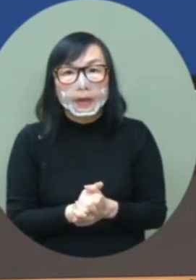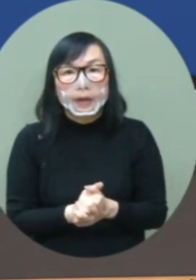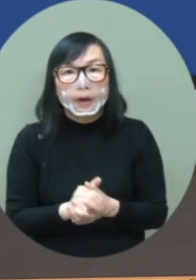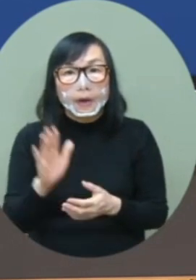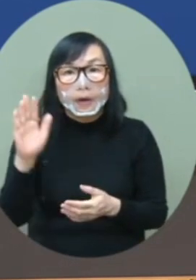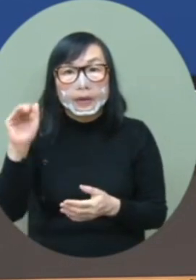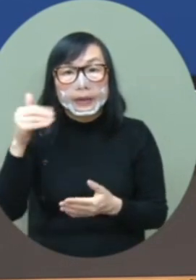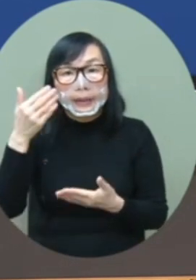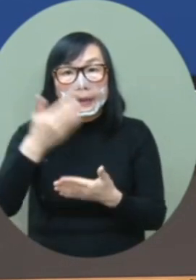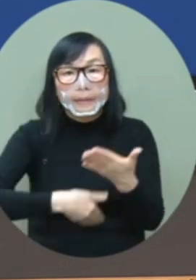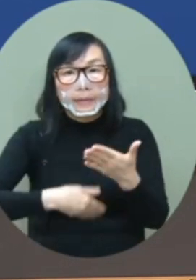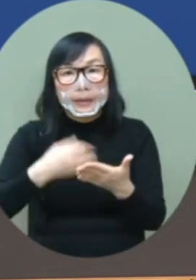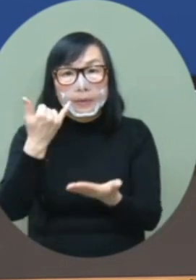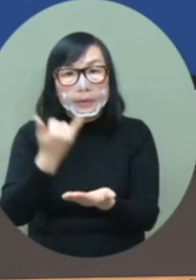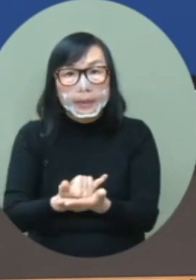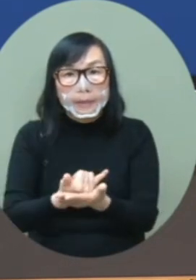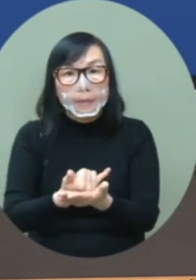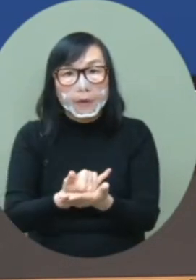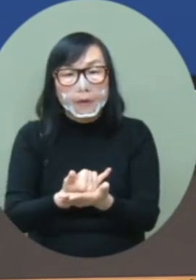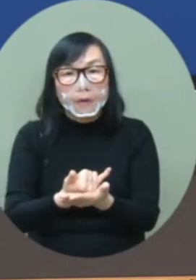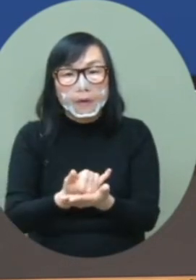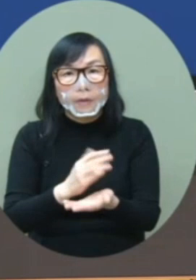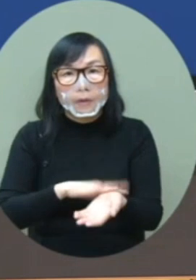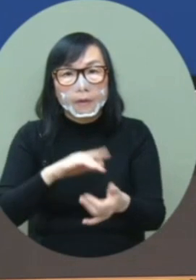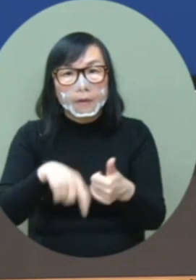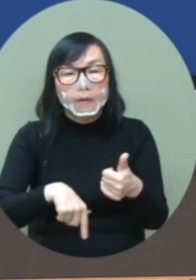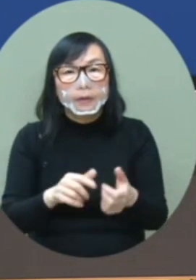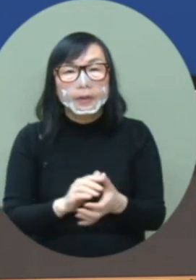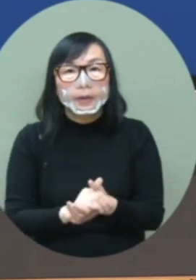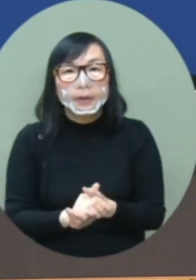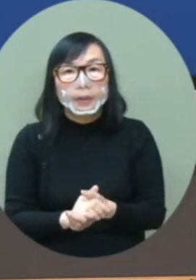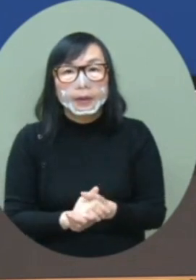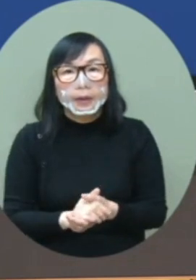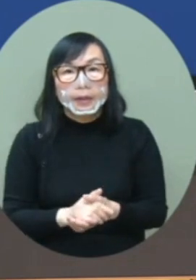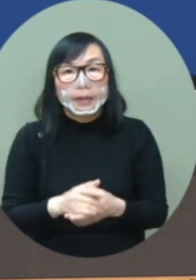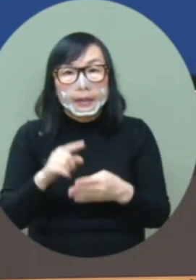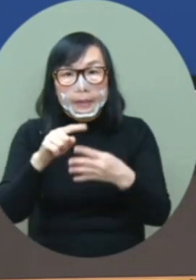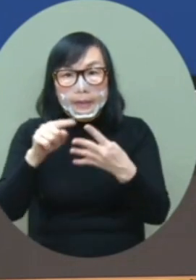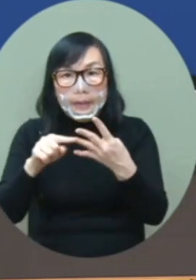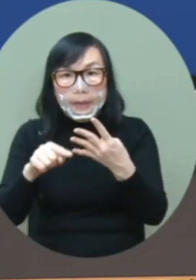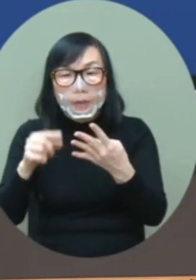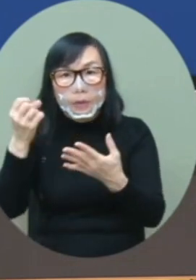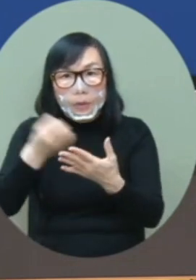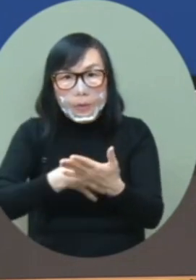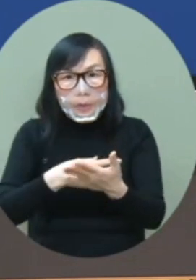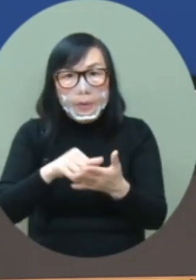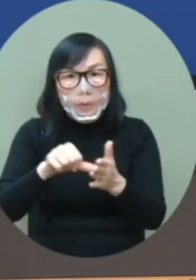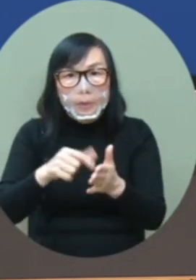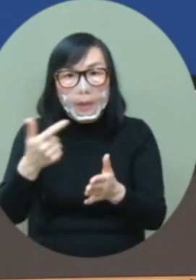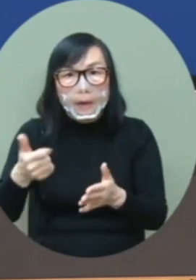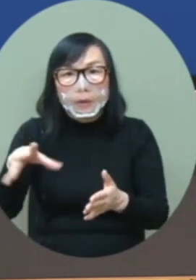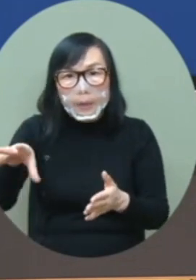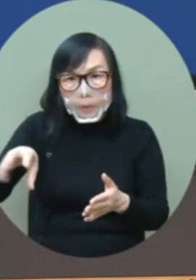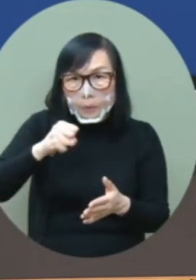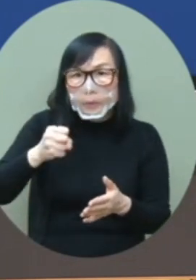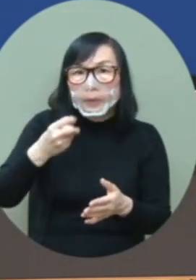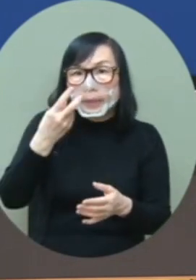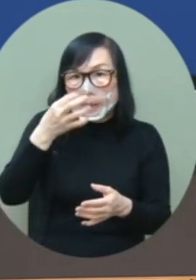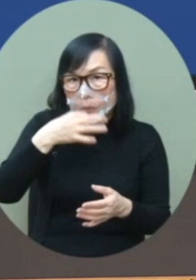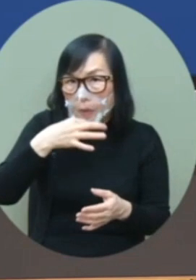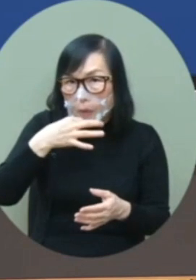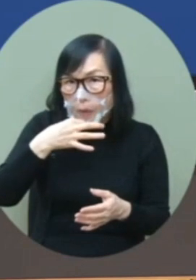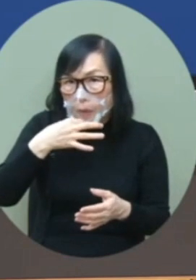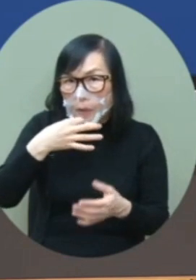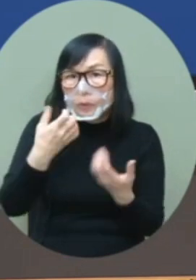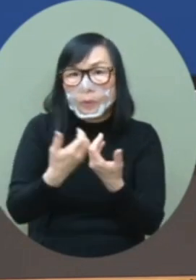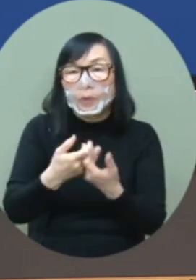可以減少死亡的個案的。而這4個措施裏面最有效就是應用這隻藥物，他們